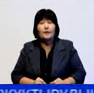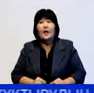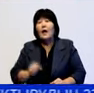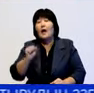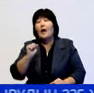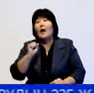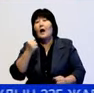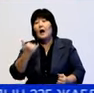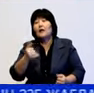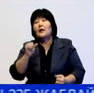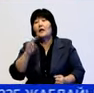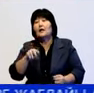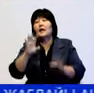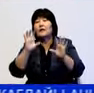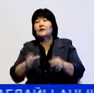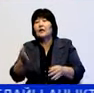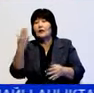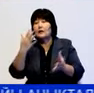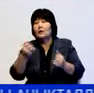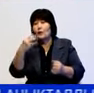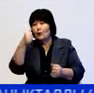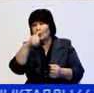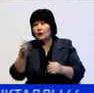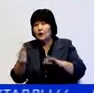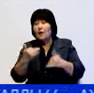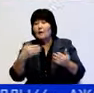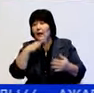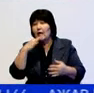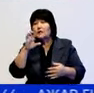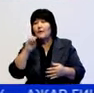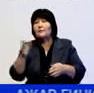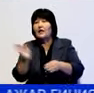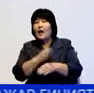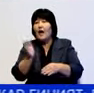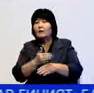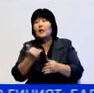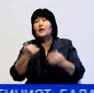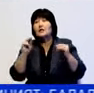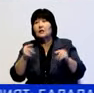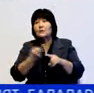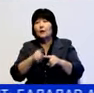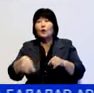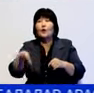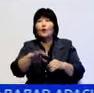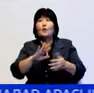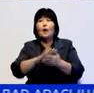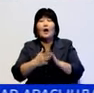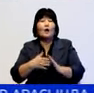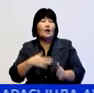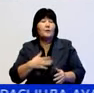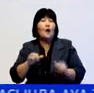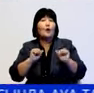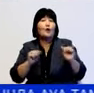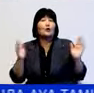Аталған заң осыдан 30 жыл бұрын қабылданғанды, содан бері біраз баптары алынып тасталды. Ал шын мәнінде экологиялық өңірдегі ахуал мәз емес, ол